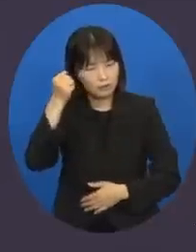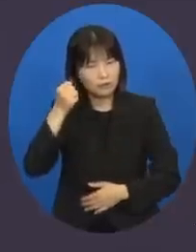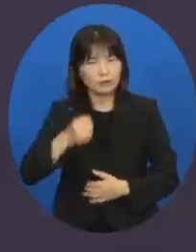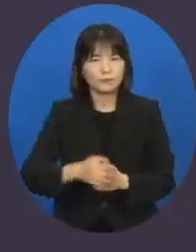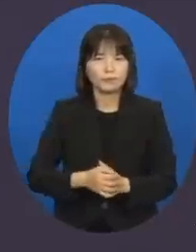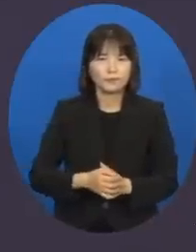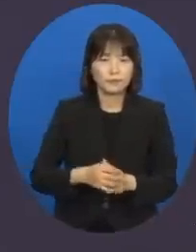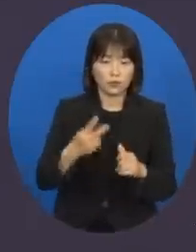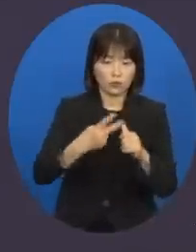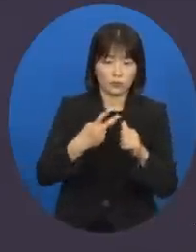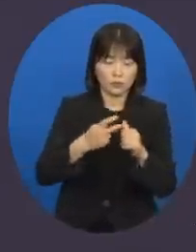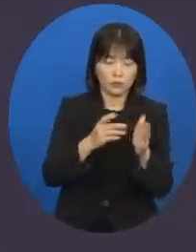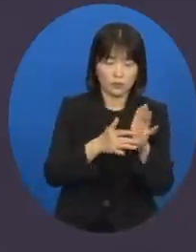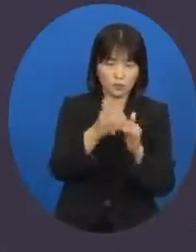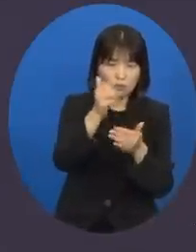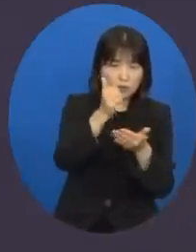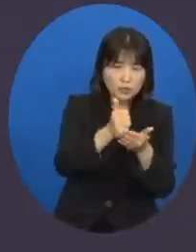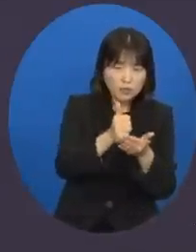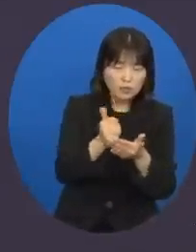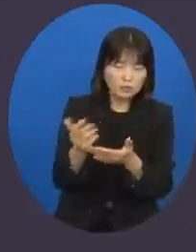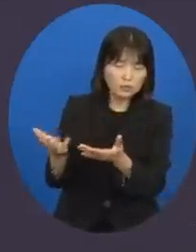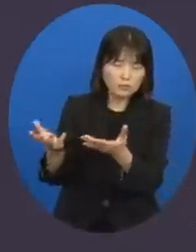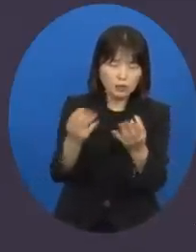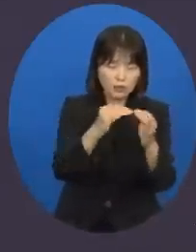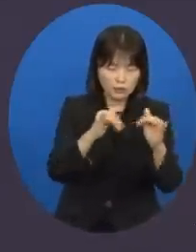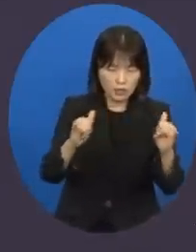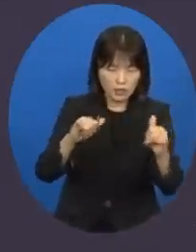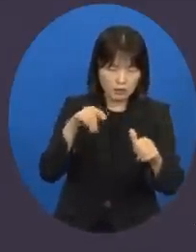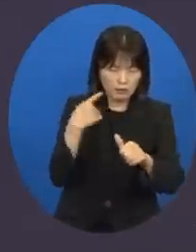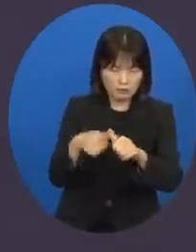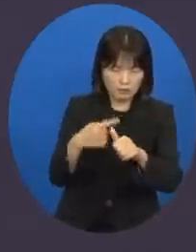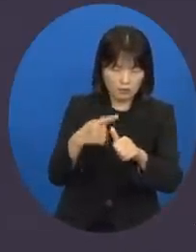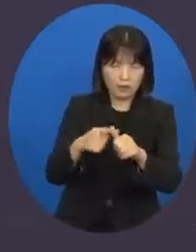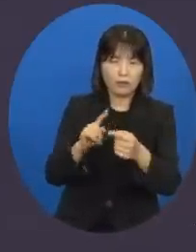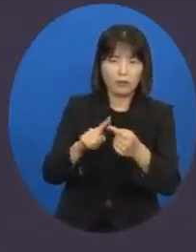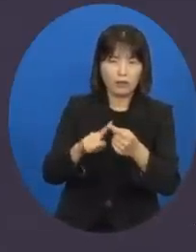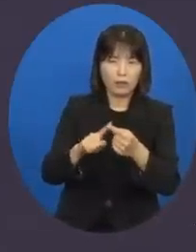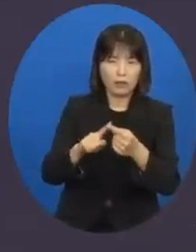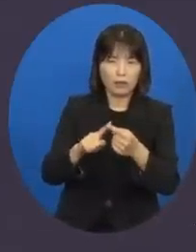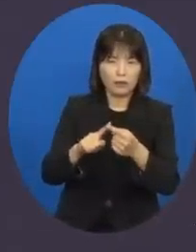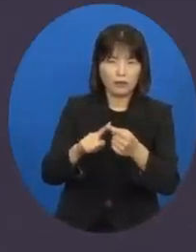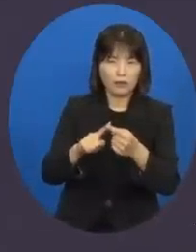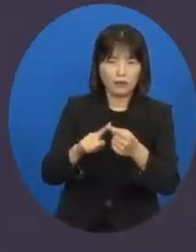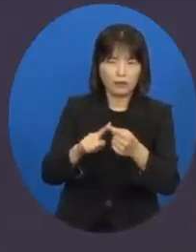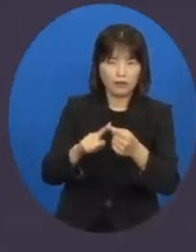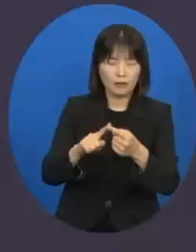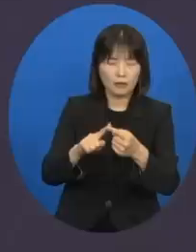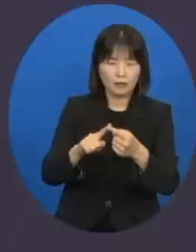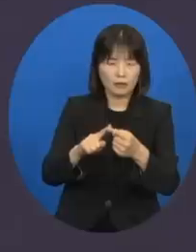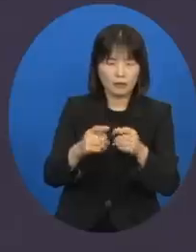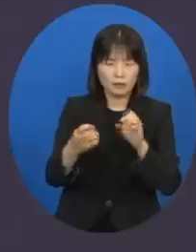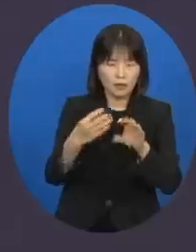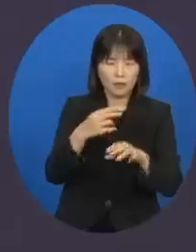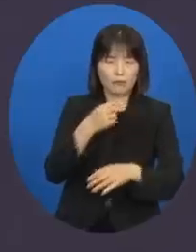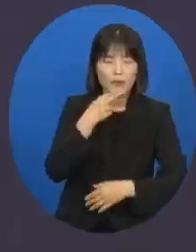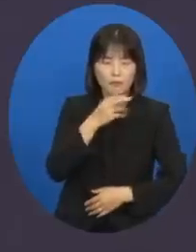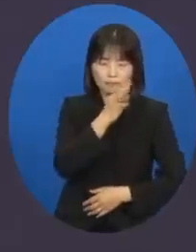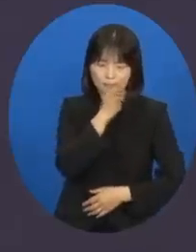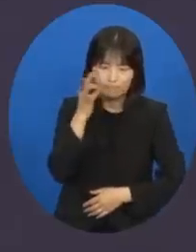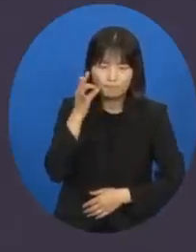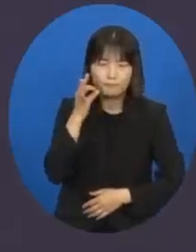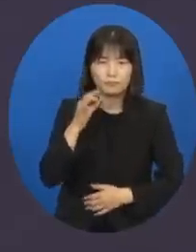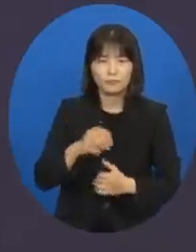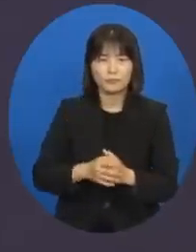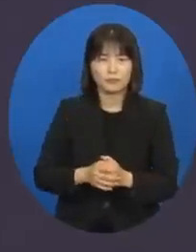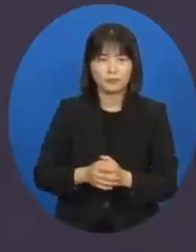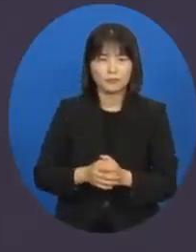예수님은요 많은 사람들의 비방과 욕설에 대해서 아무런 대꾸를 하지 않아요. 어차피